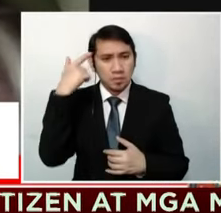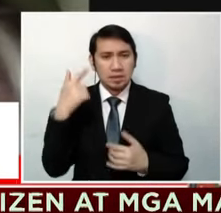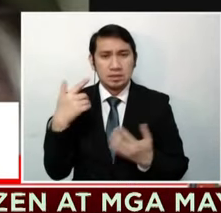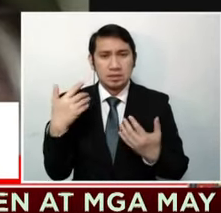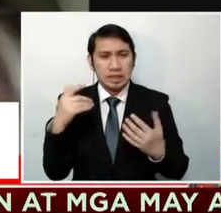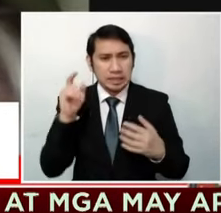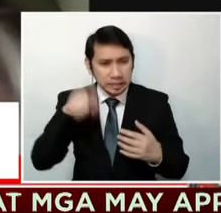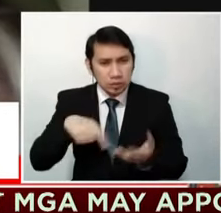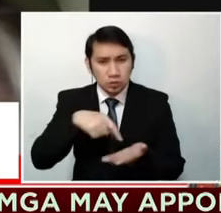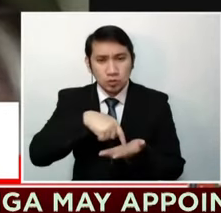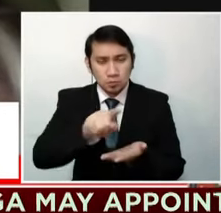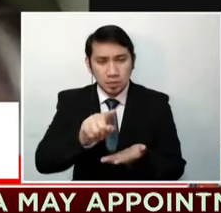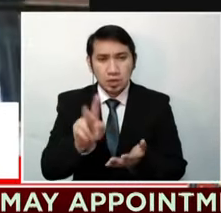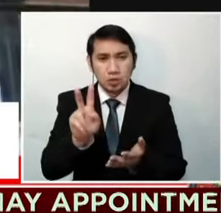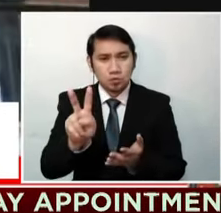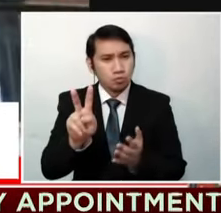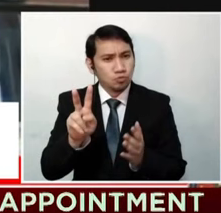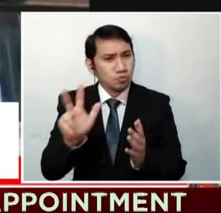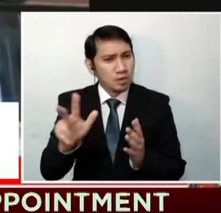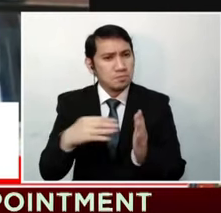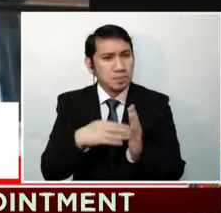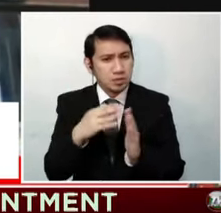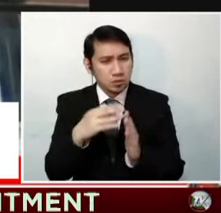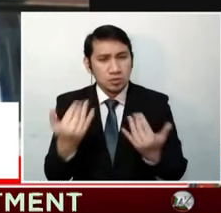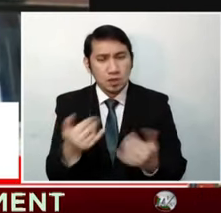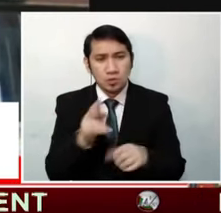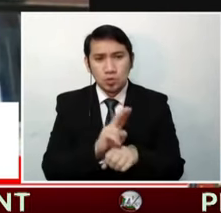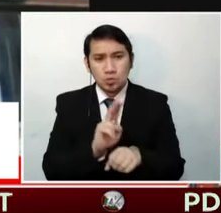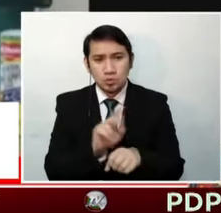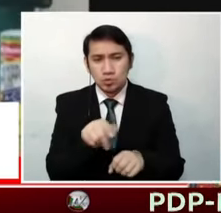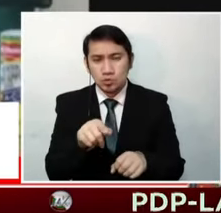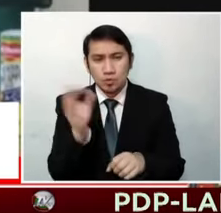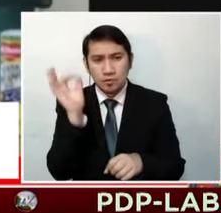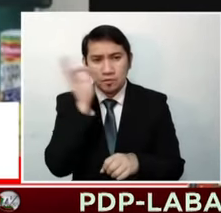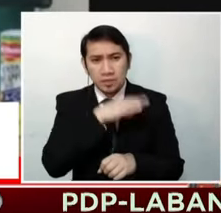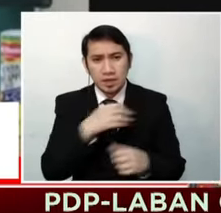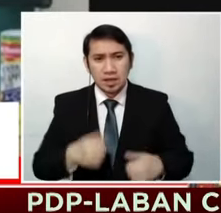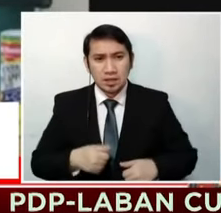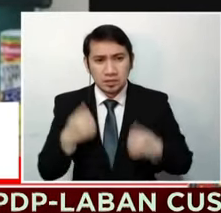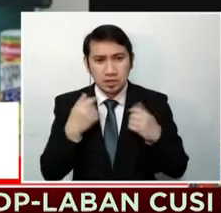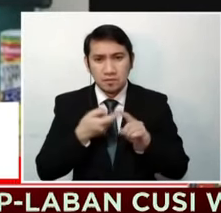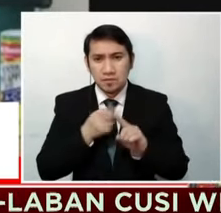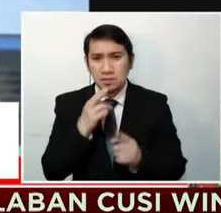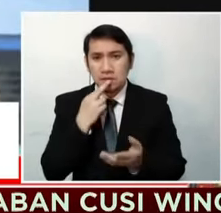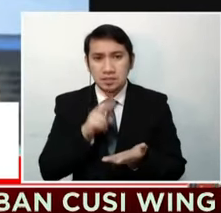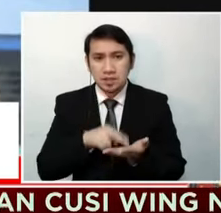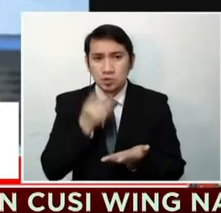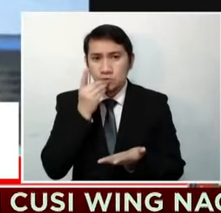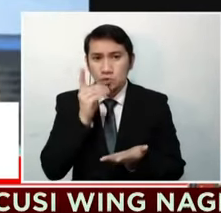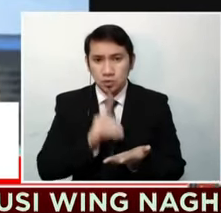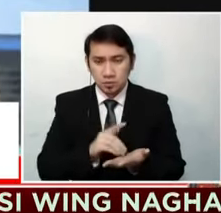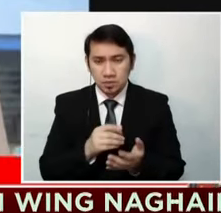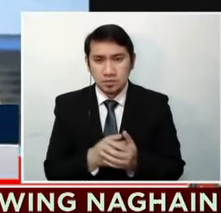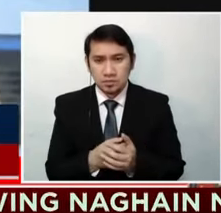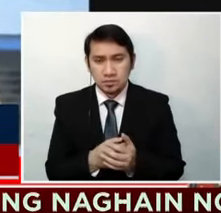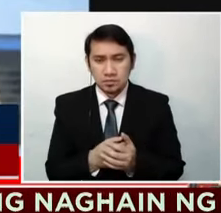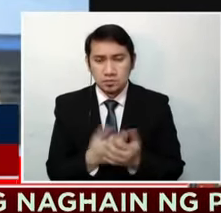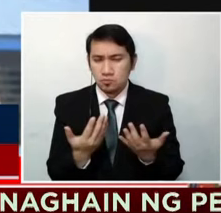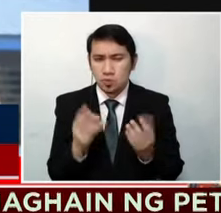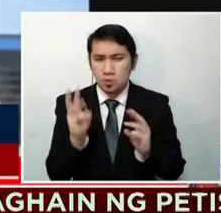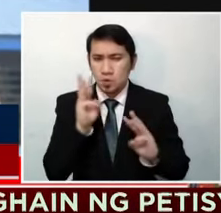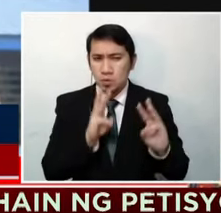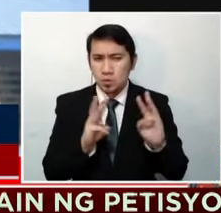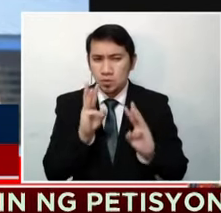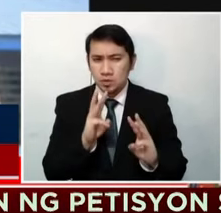billion pesos sa kumpanyang gumagamit umano ng mga pekeng address sa mga registration documents. Nakakabahala nga na